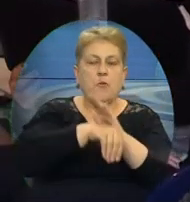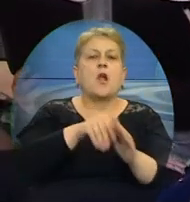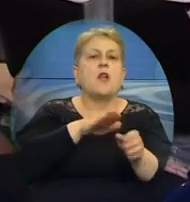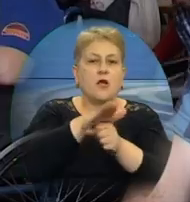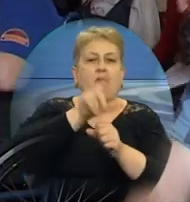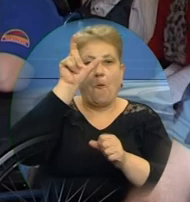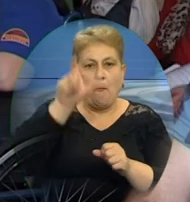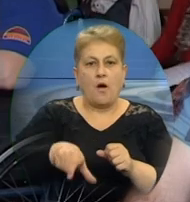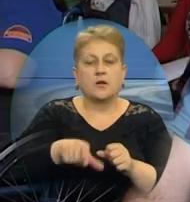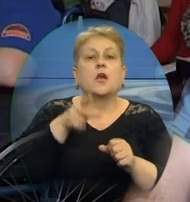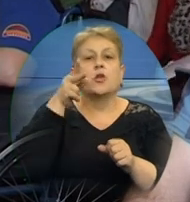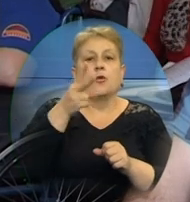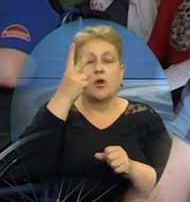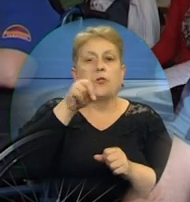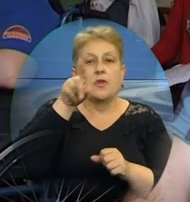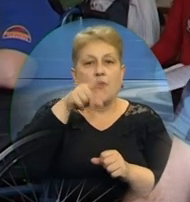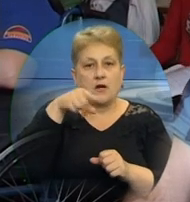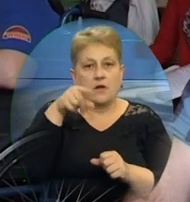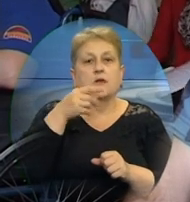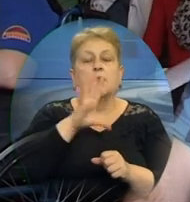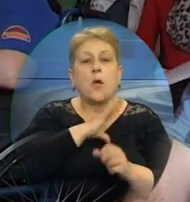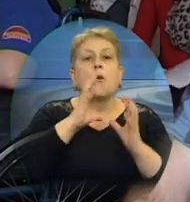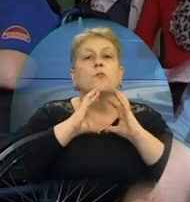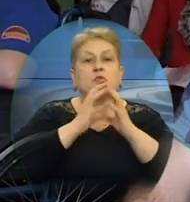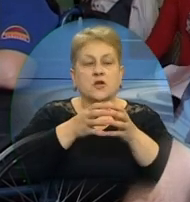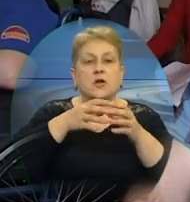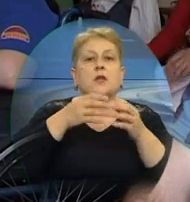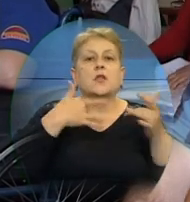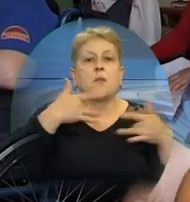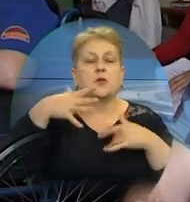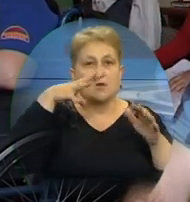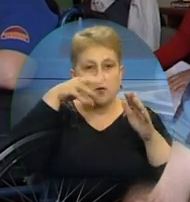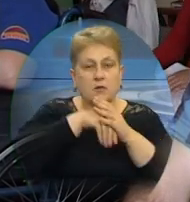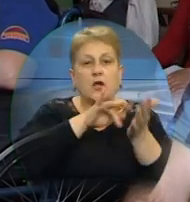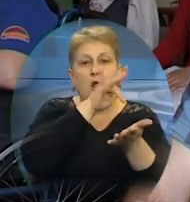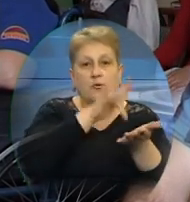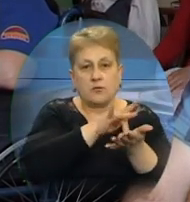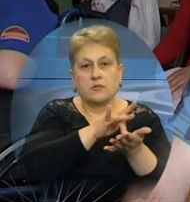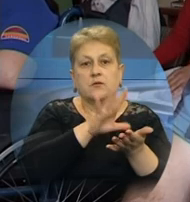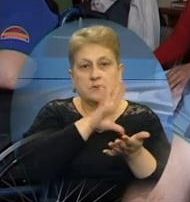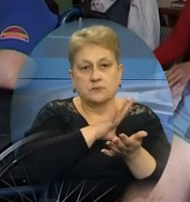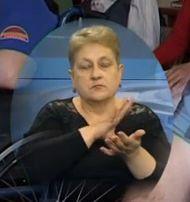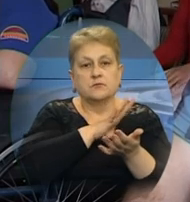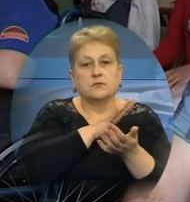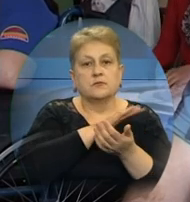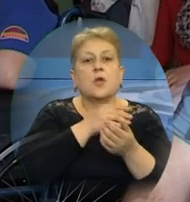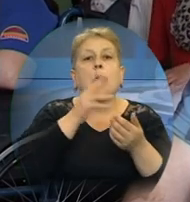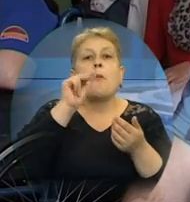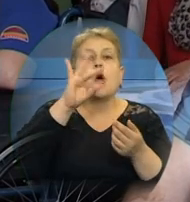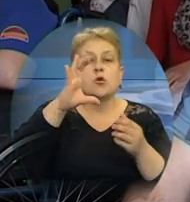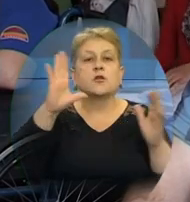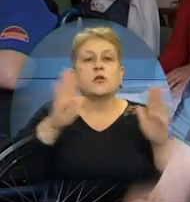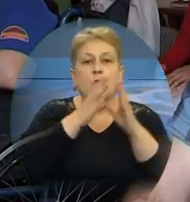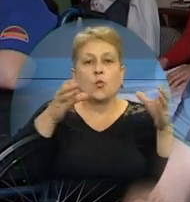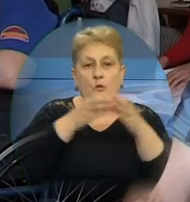լիիրավ անդամ։ 2002 թվականին միջազգային տրավմատիկ վերականգնողական կենտրոնում Փարոս